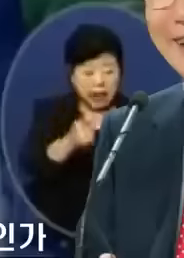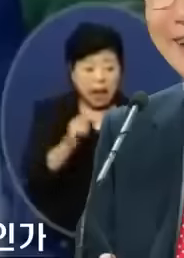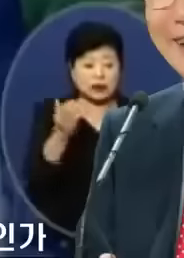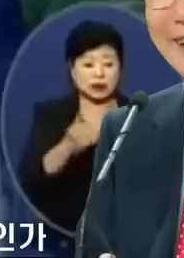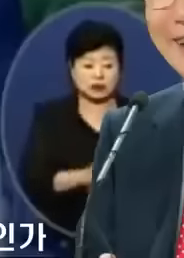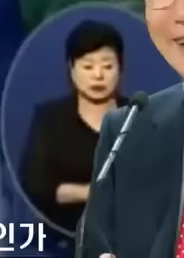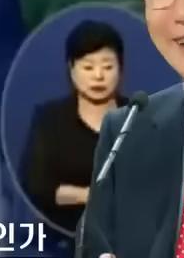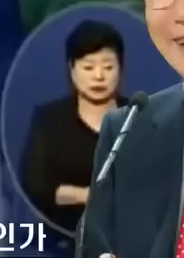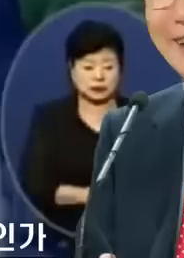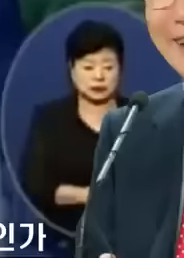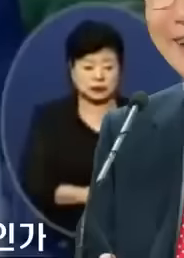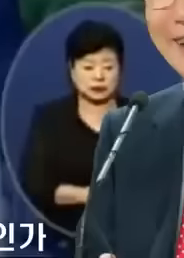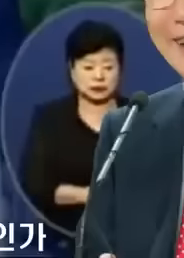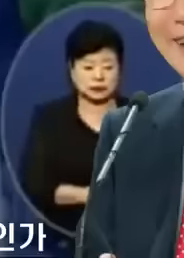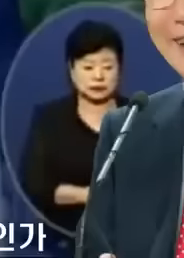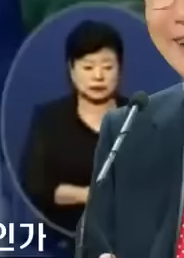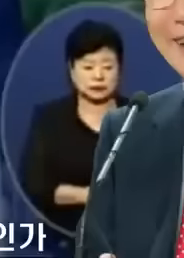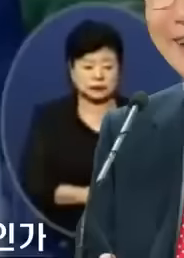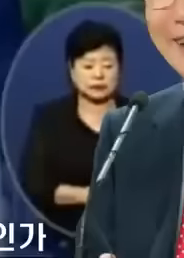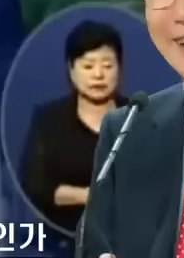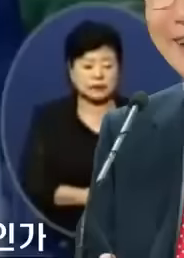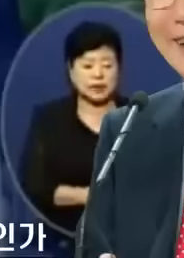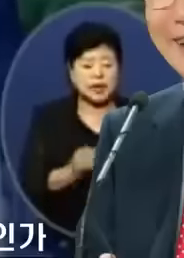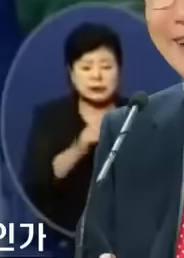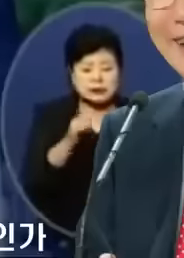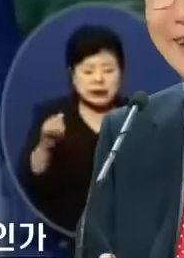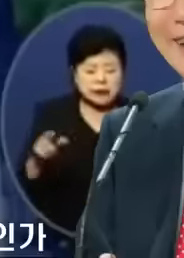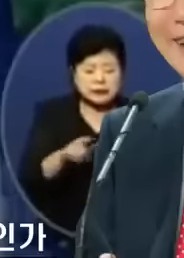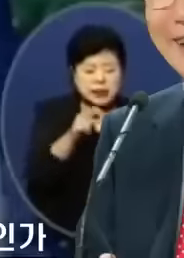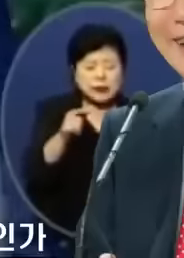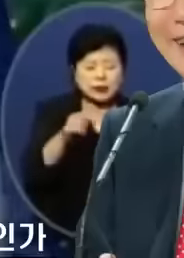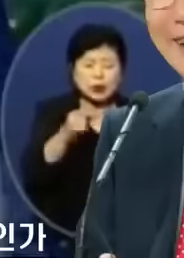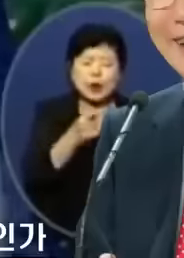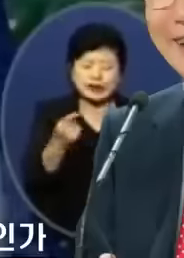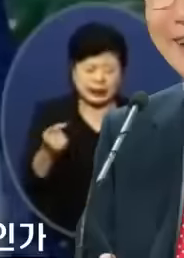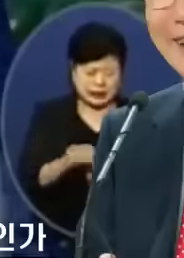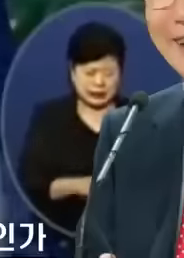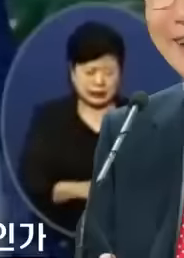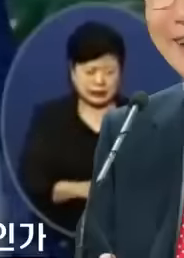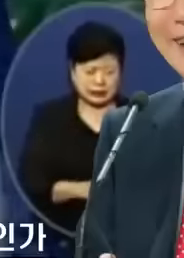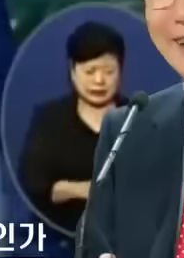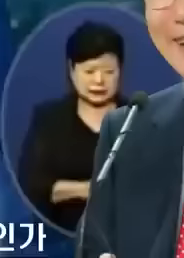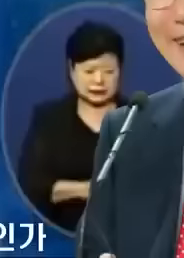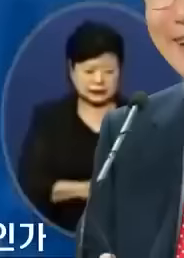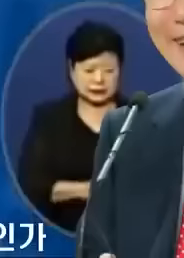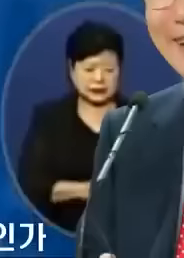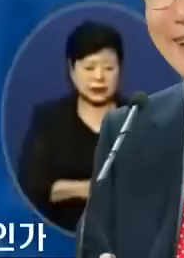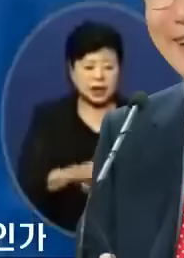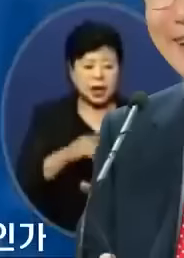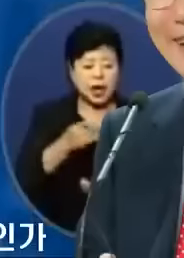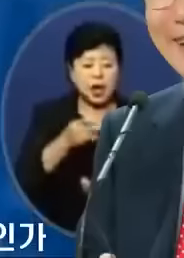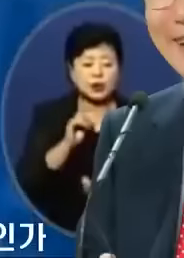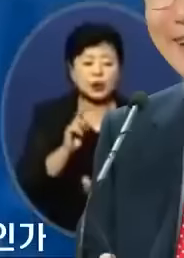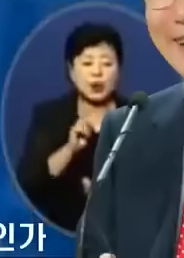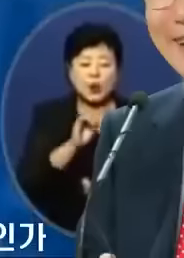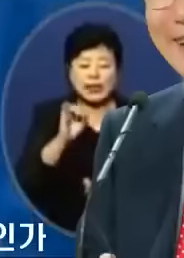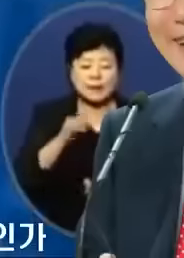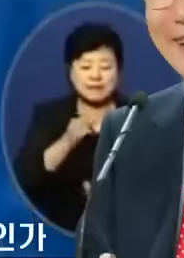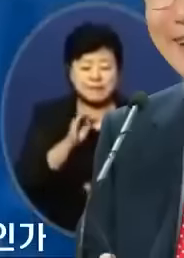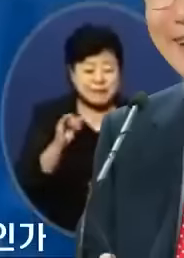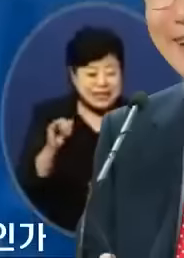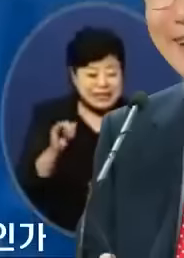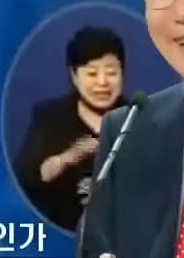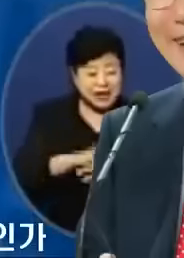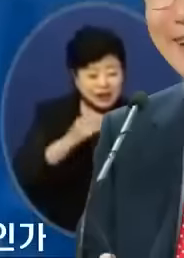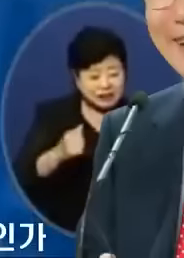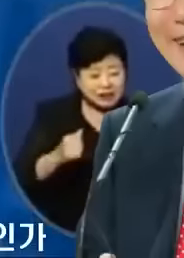것을 보았습니다. 흥미롭게도 이러한 법칙은 인간 삶에도 적용하지요. 역사학자 아놀드 토인비 박사는 도전과 응전의